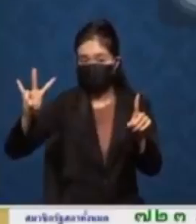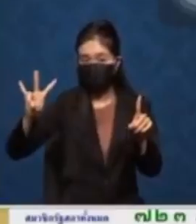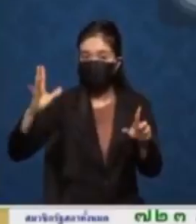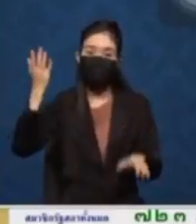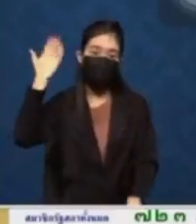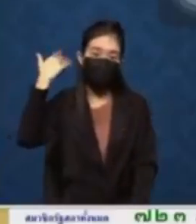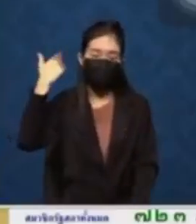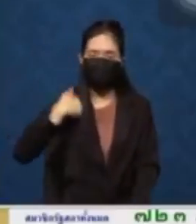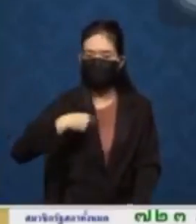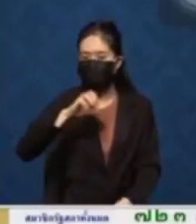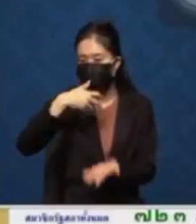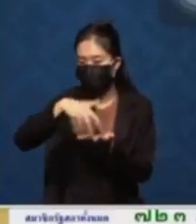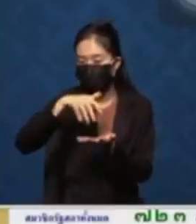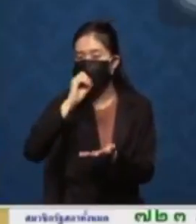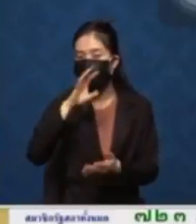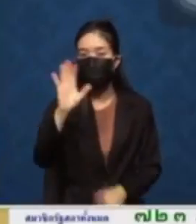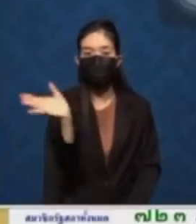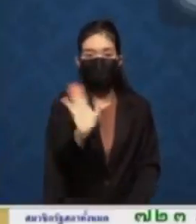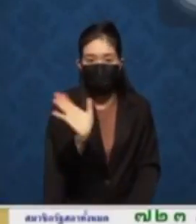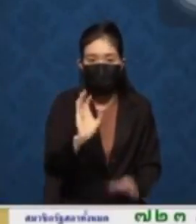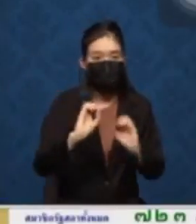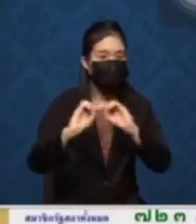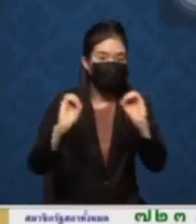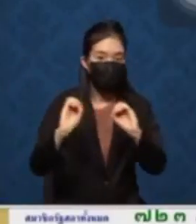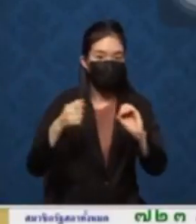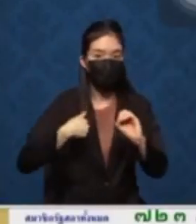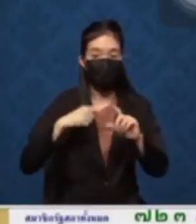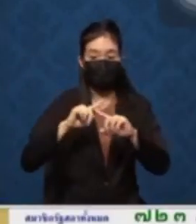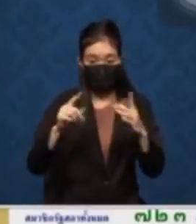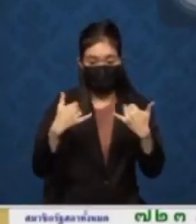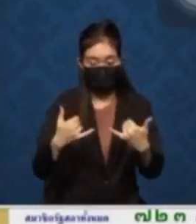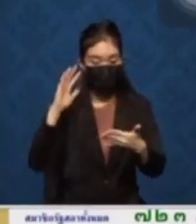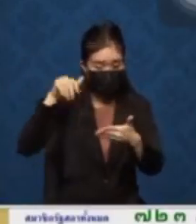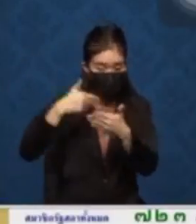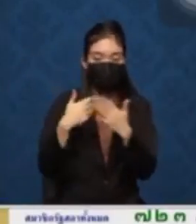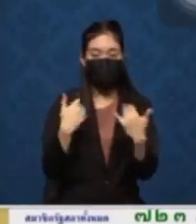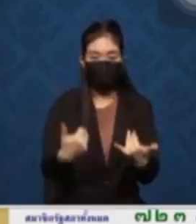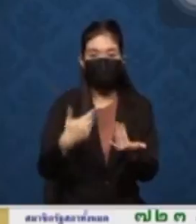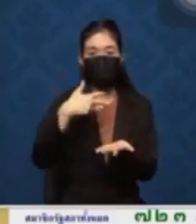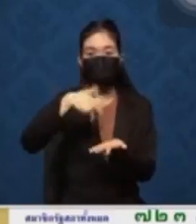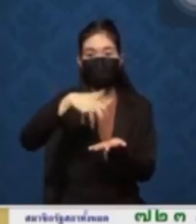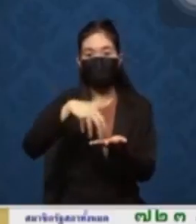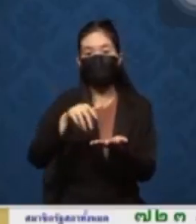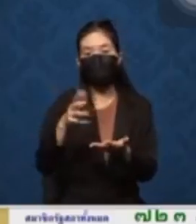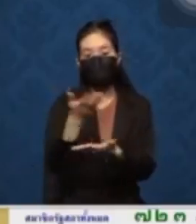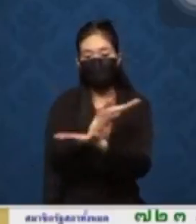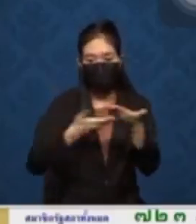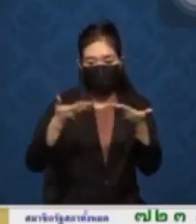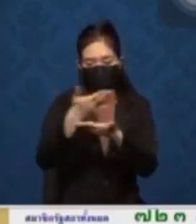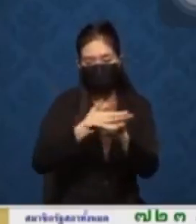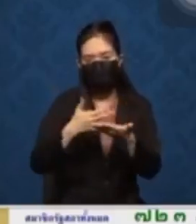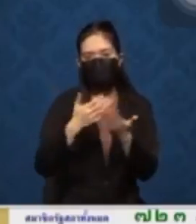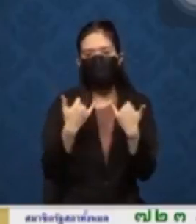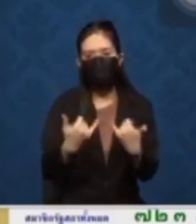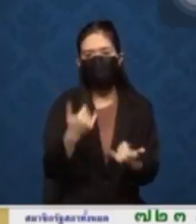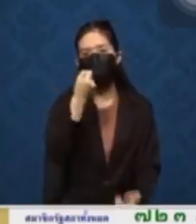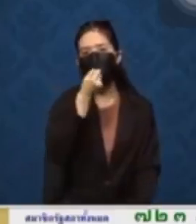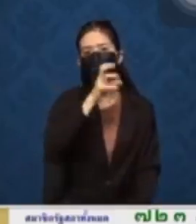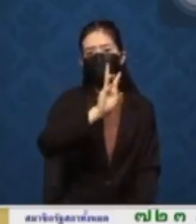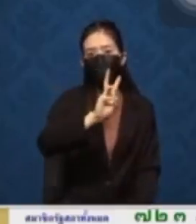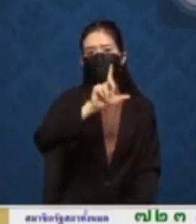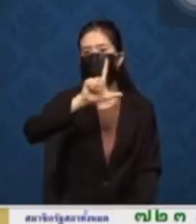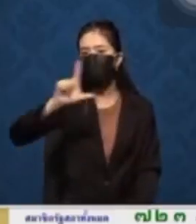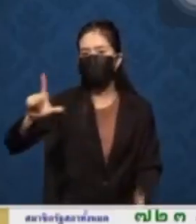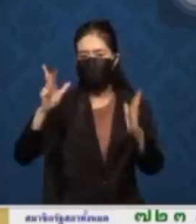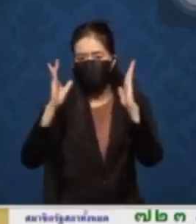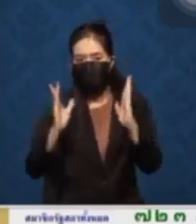เลขนี้เป็นเสียงส่วนใหญ่ของประเทศผมก็ขอเหมือนกันครับว่าตลอดการอภิปรายในวันนี้ ท่านก็ควรจะหยุดหยิบยกตัวเลข16ล้านเสียงจากประชามติเมื่อ5